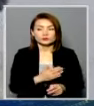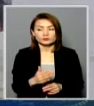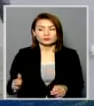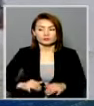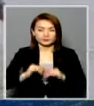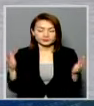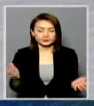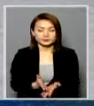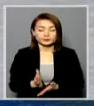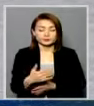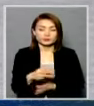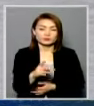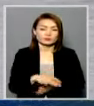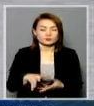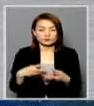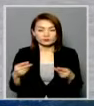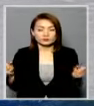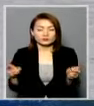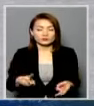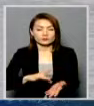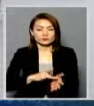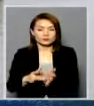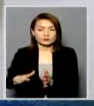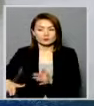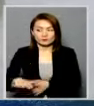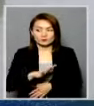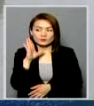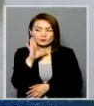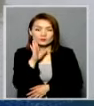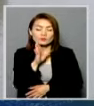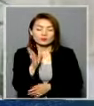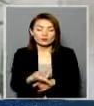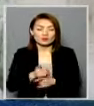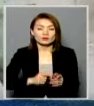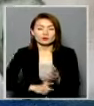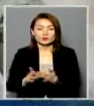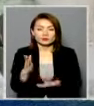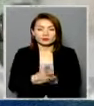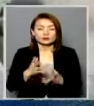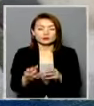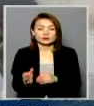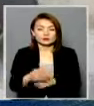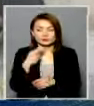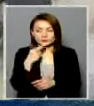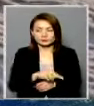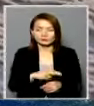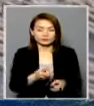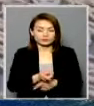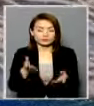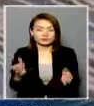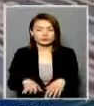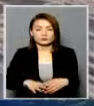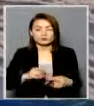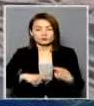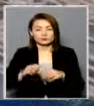саны артуда. Балықшылар мұз ерісімен арнайы белгіленген тартымдардан су маржандарын аулауды бастаған. Олар бекіре тұқымдастарды ғана аулап, қалғанын